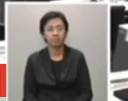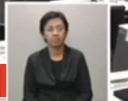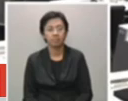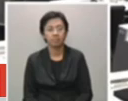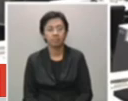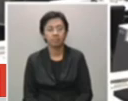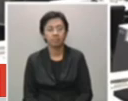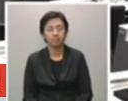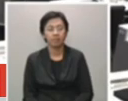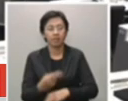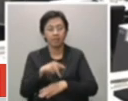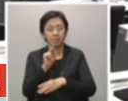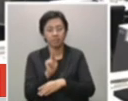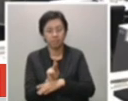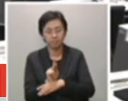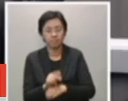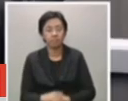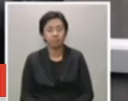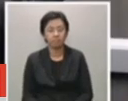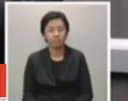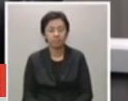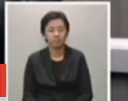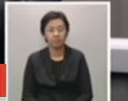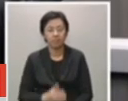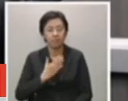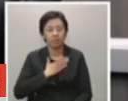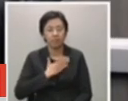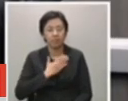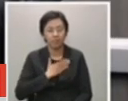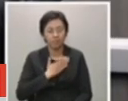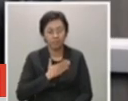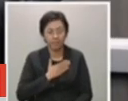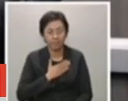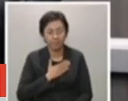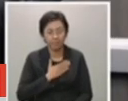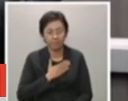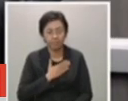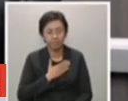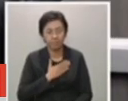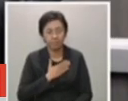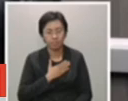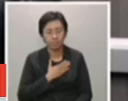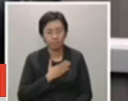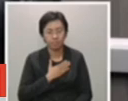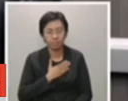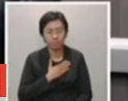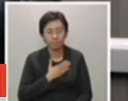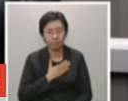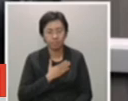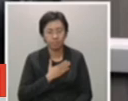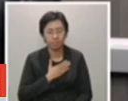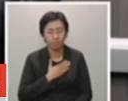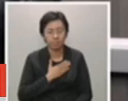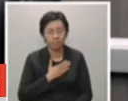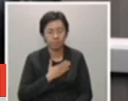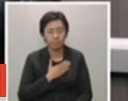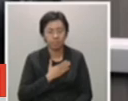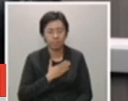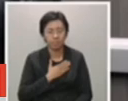กราบเรียนท่านประธานที่เคารพผมนายพิสิทธิ์ริยาธรรมครับผ